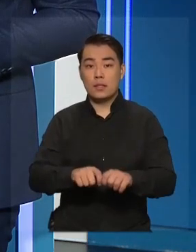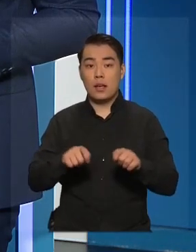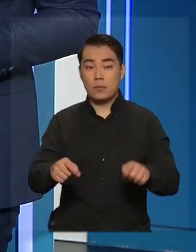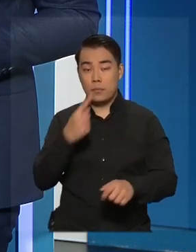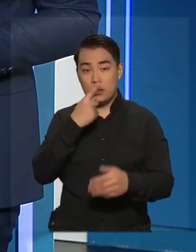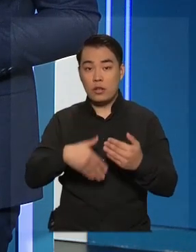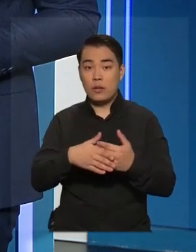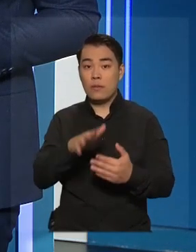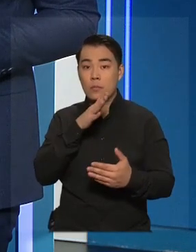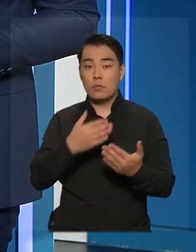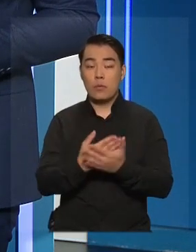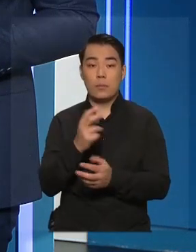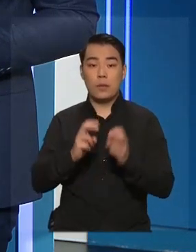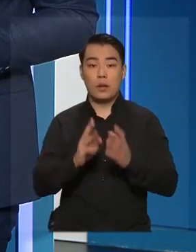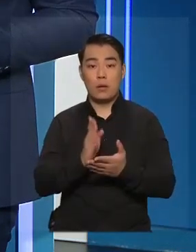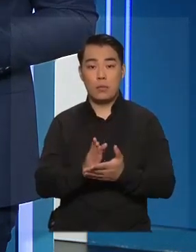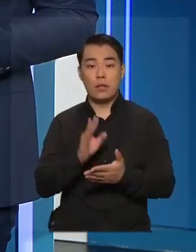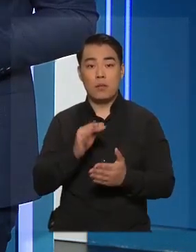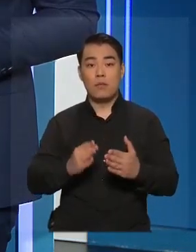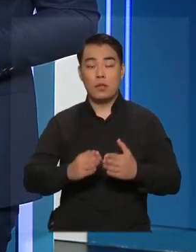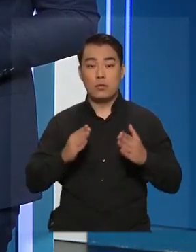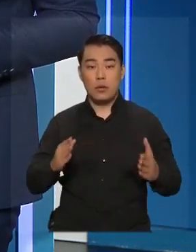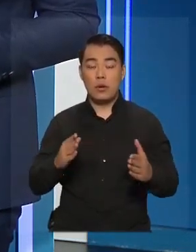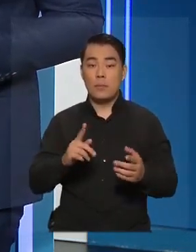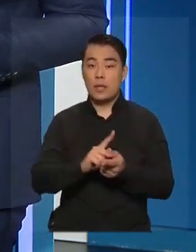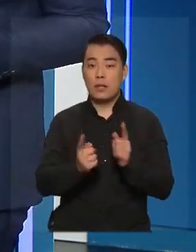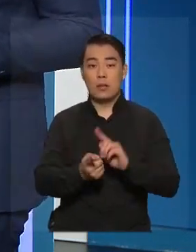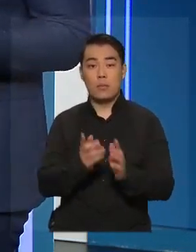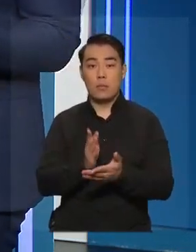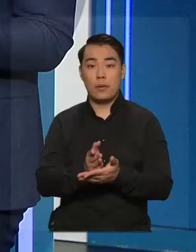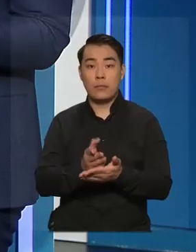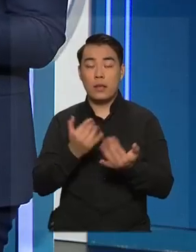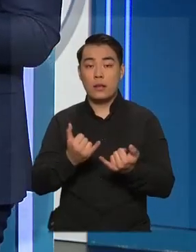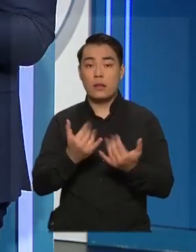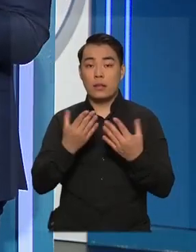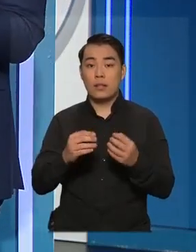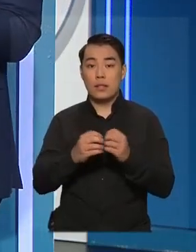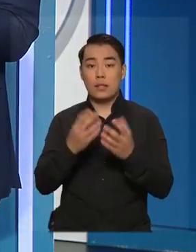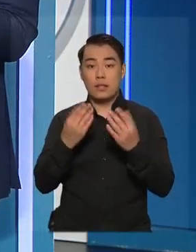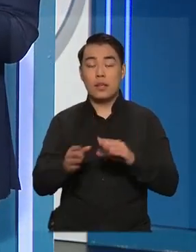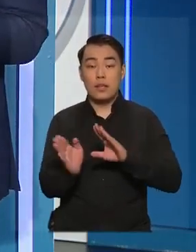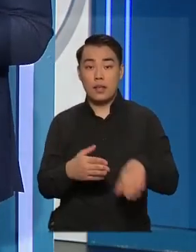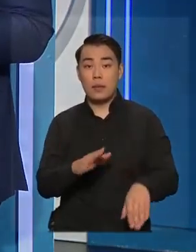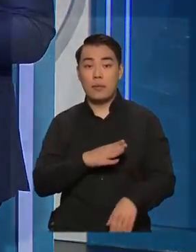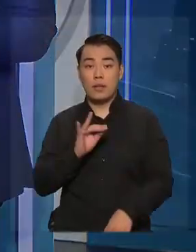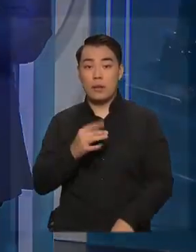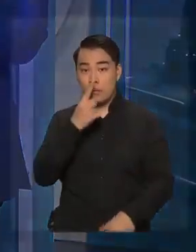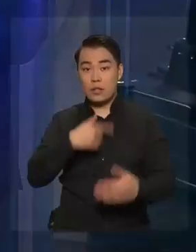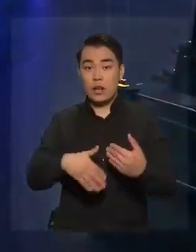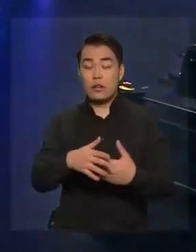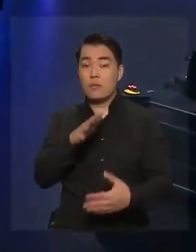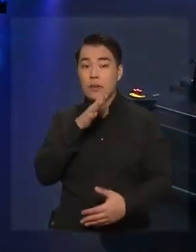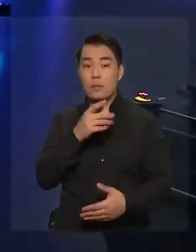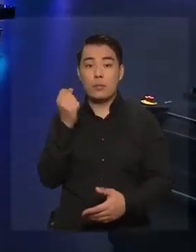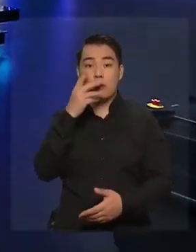в ближайшее время новых производств, причем высокого передела. Сегодня эти 10 дней истекли, и, видимо, в ближайшее время